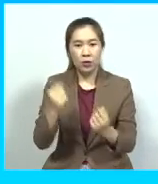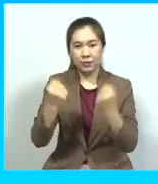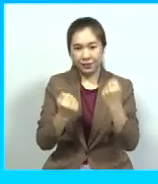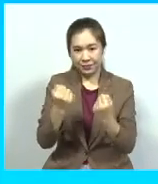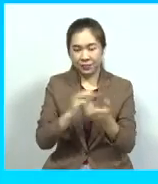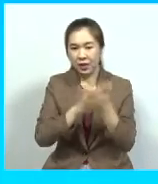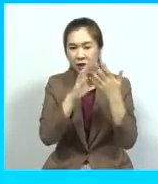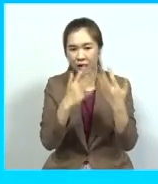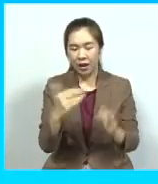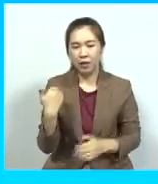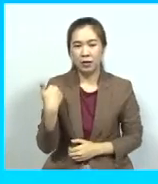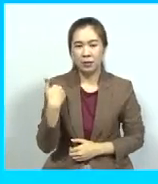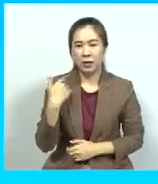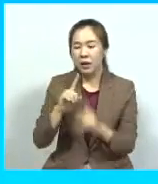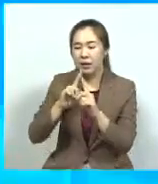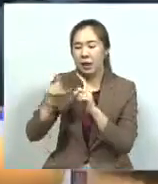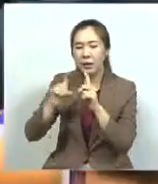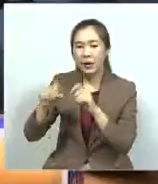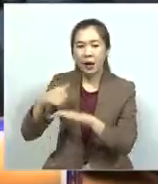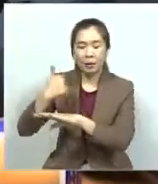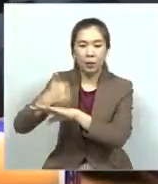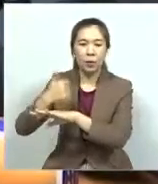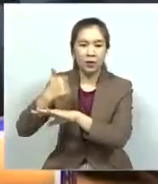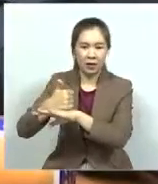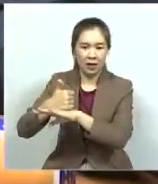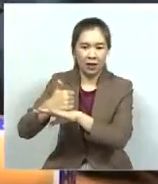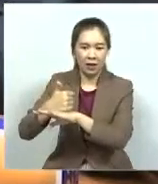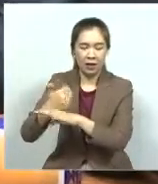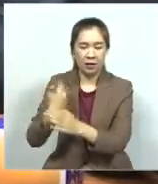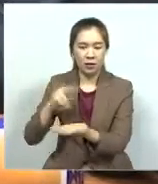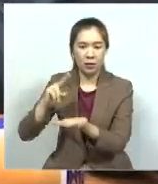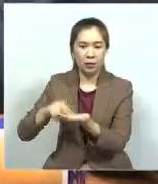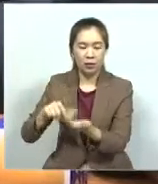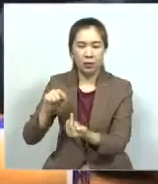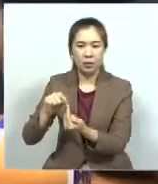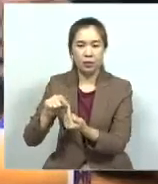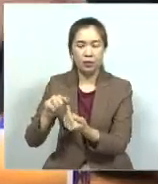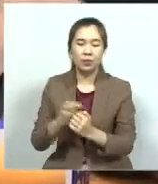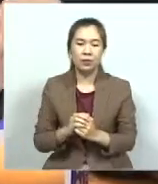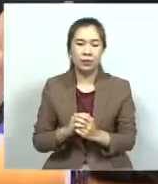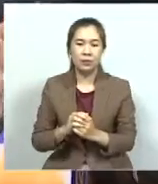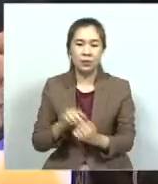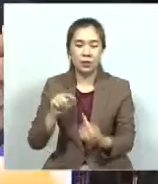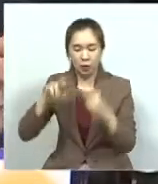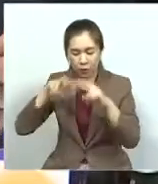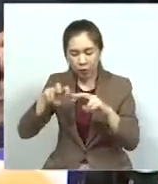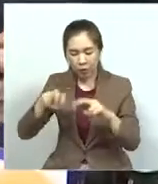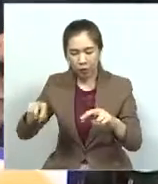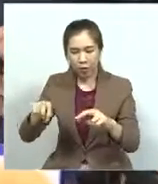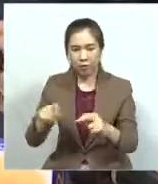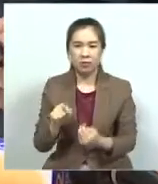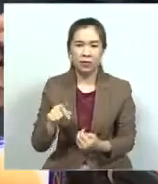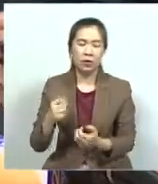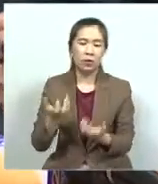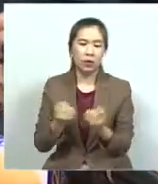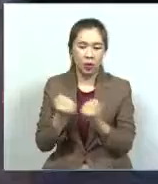ซี่คนนี้แล้วก็ยังมีการไปสอบถามจากหัวหน้าฝ่ายเปรียบเทียบปรับรักษาราชการแทนผู้อำนวยการกองตรวจการขนส่งทางบ